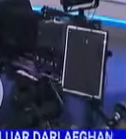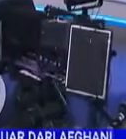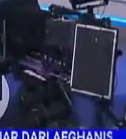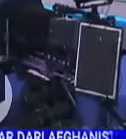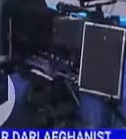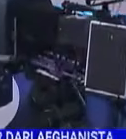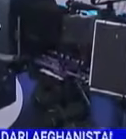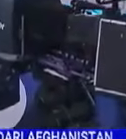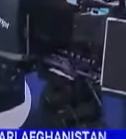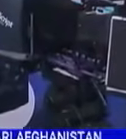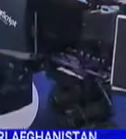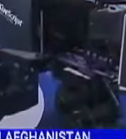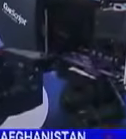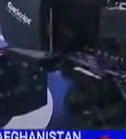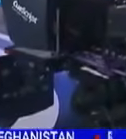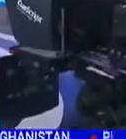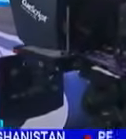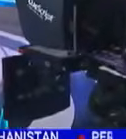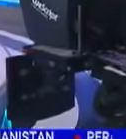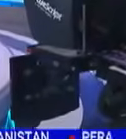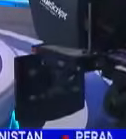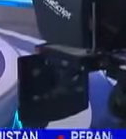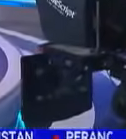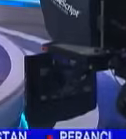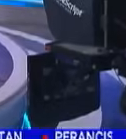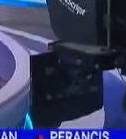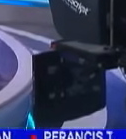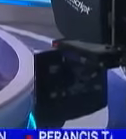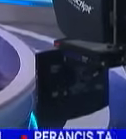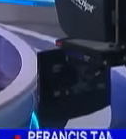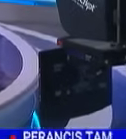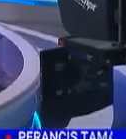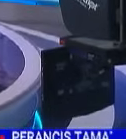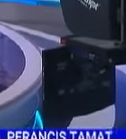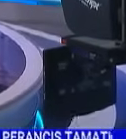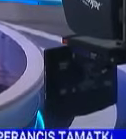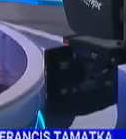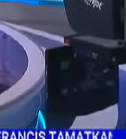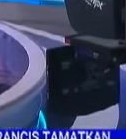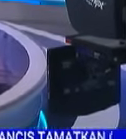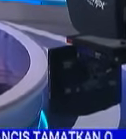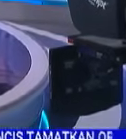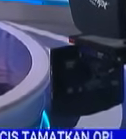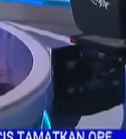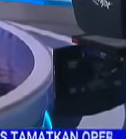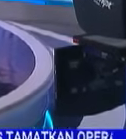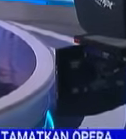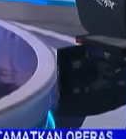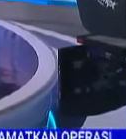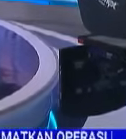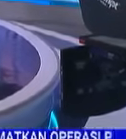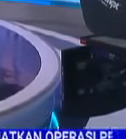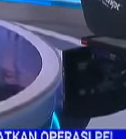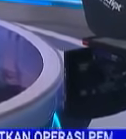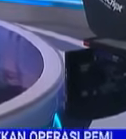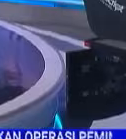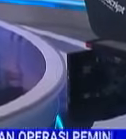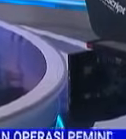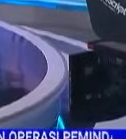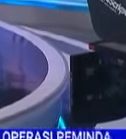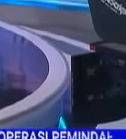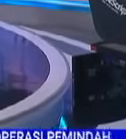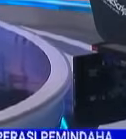Hai assalamualaikum dan salam sejahtera Wita percaya edisi 18 ogos ludahin awan saya